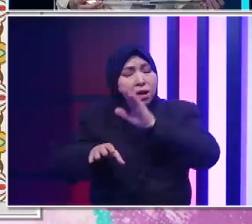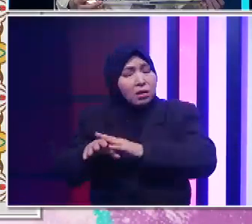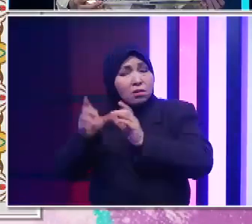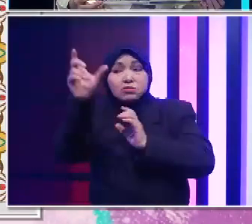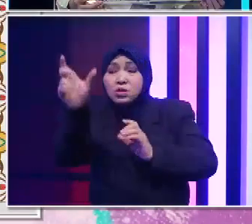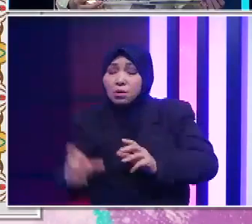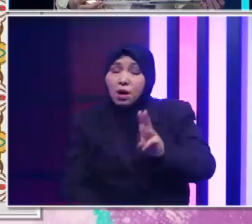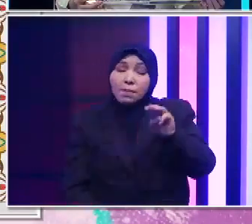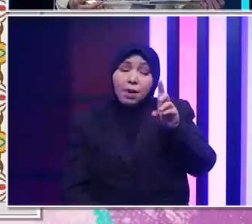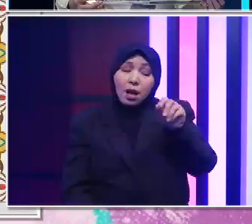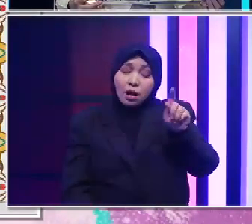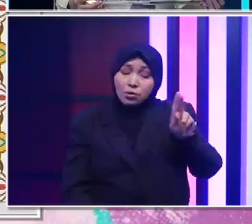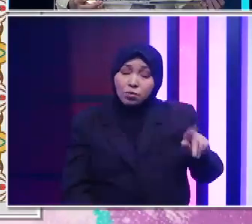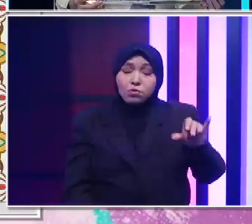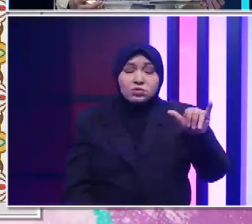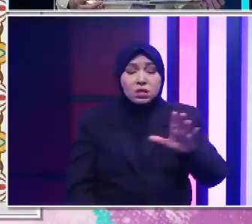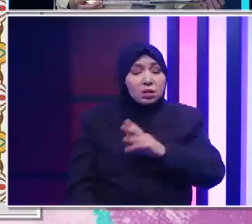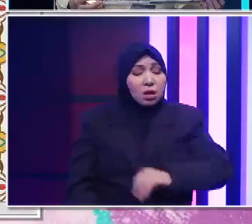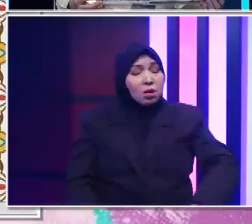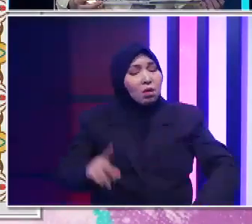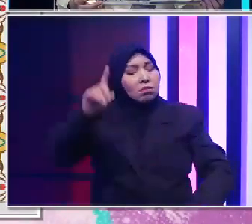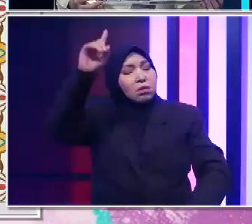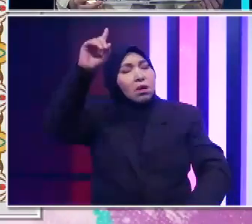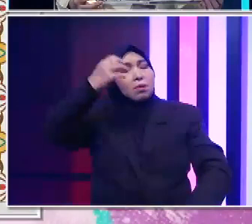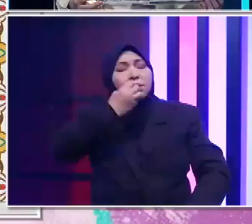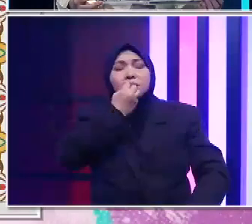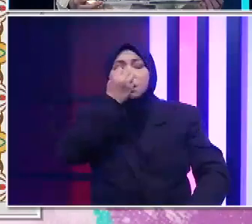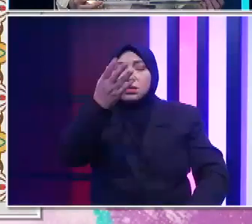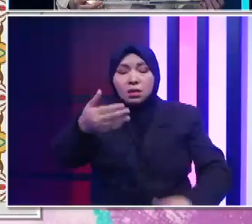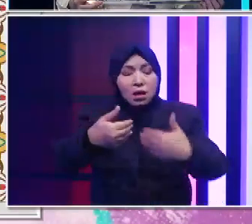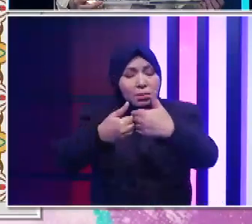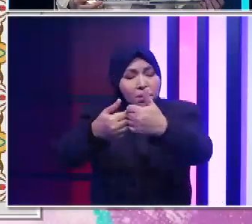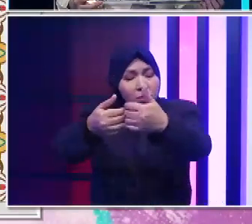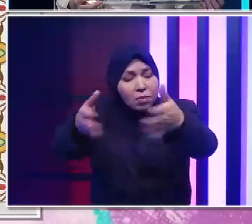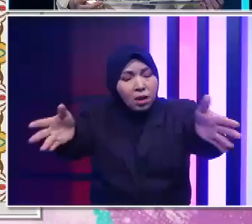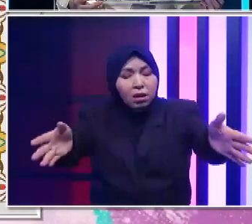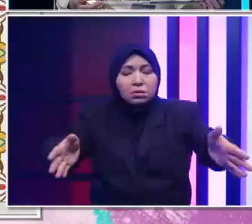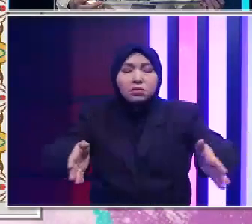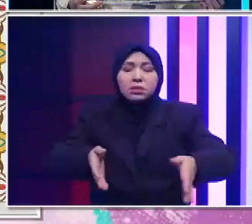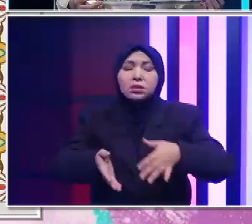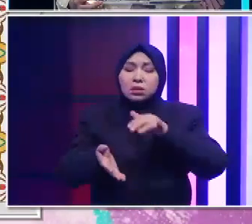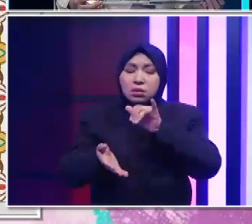Alaihi Wa Allahu Alaihi